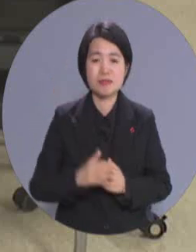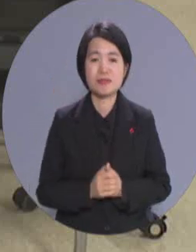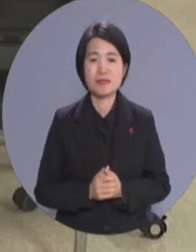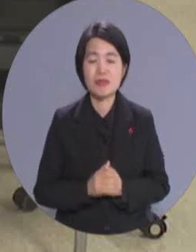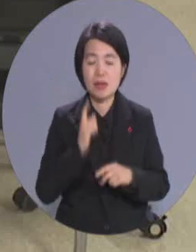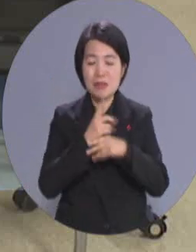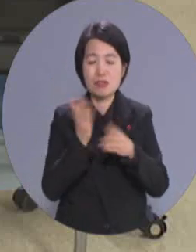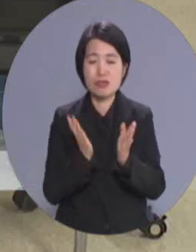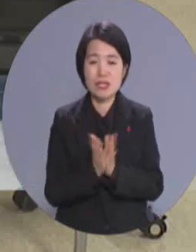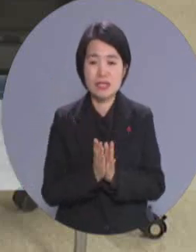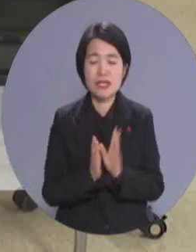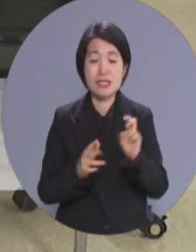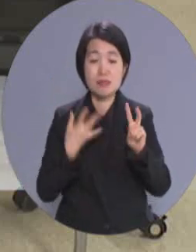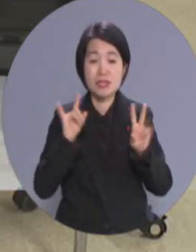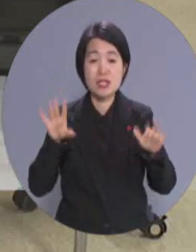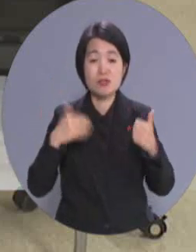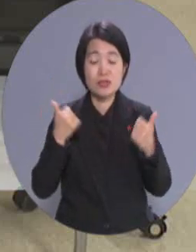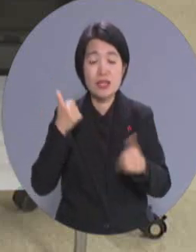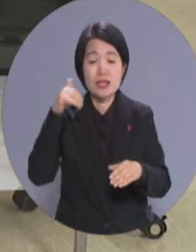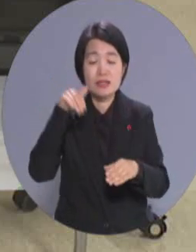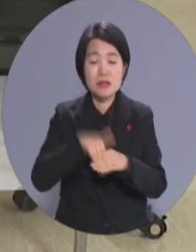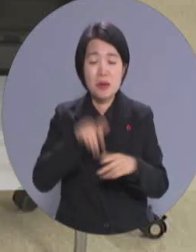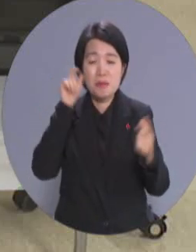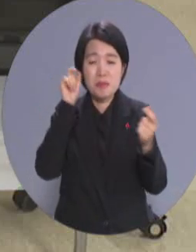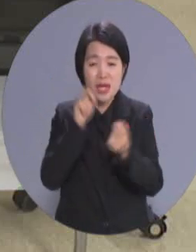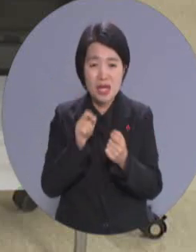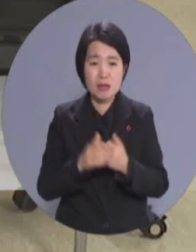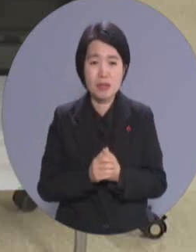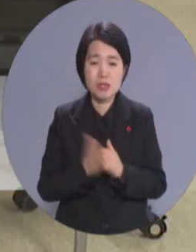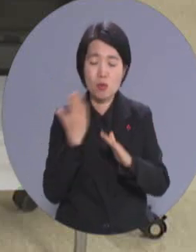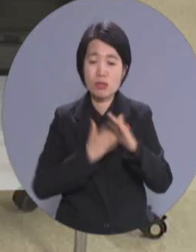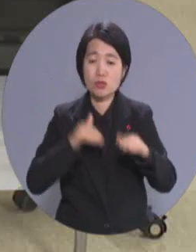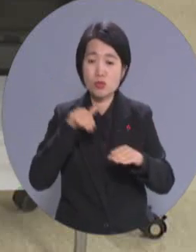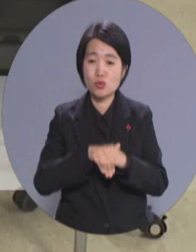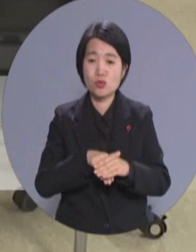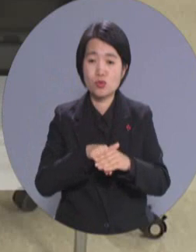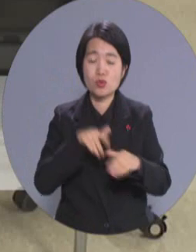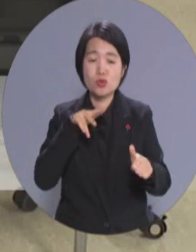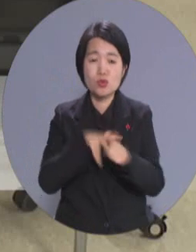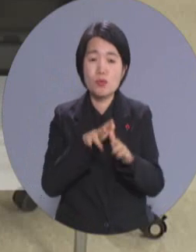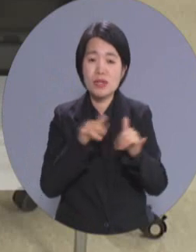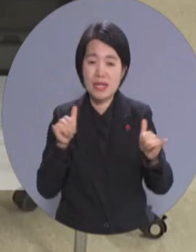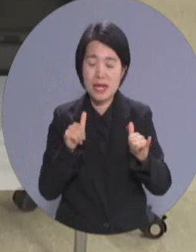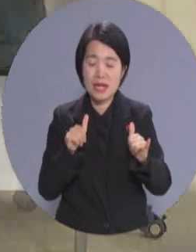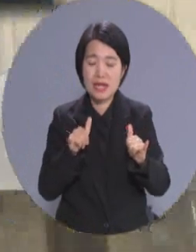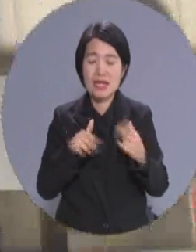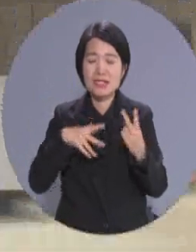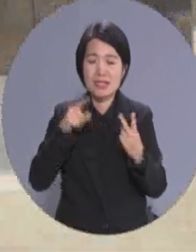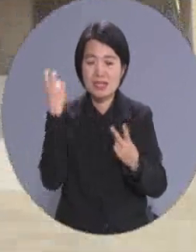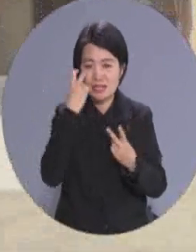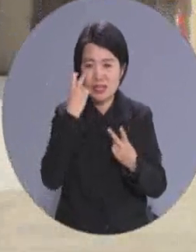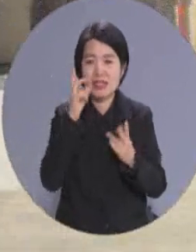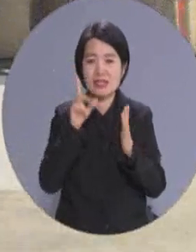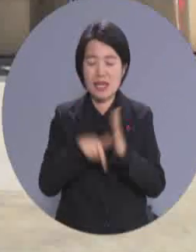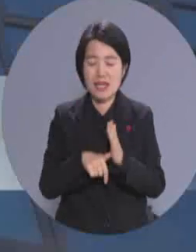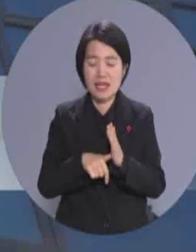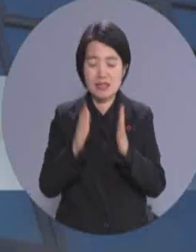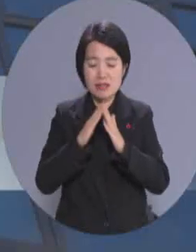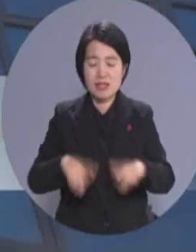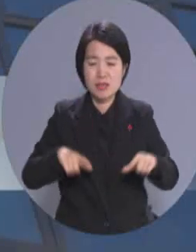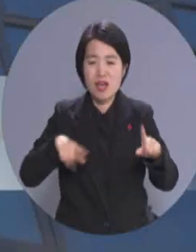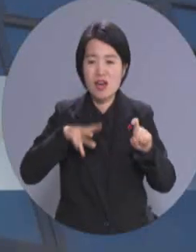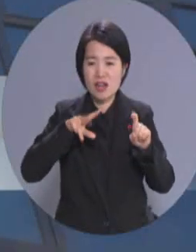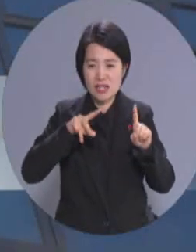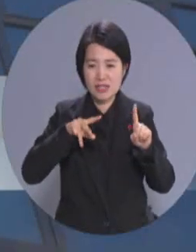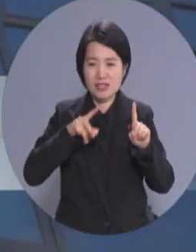더불어민주당이 22대 국회의원 선거를 앞두고 실시한 공직 후보자 2차 적격 심사에서 전남지역 명이